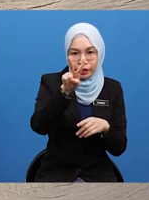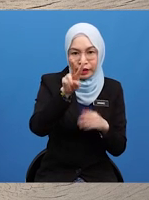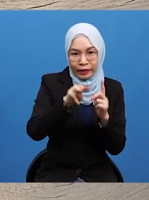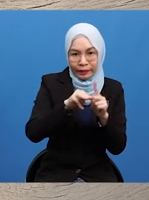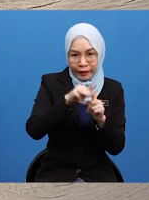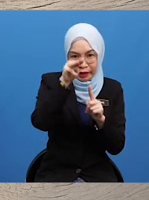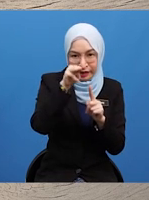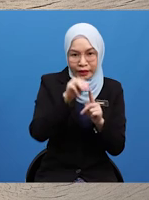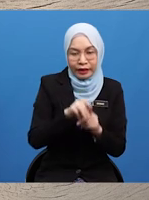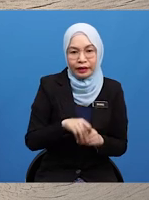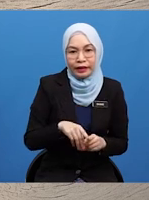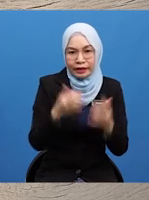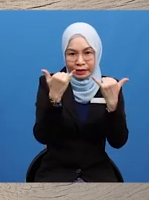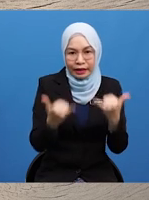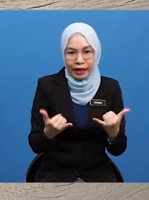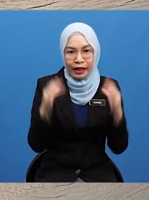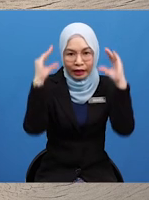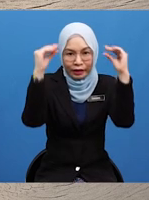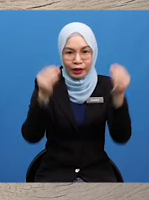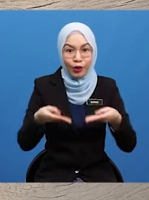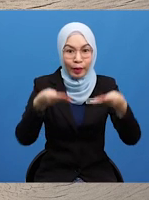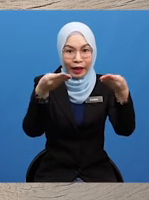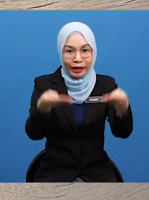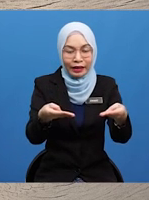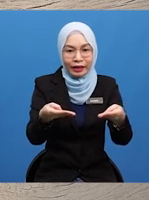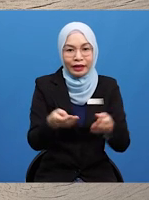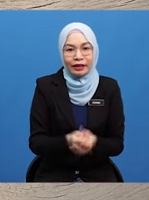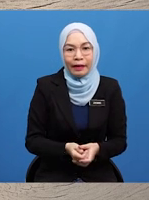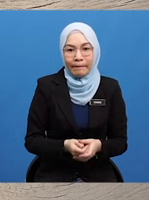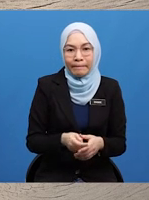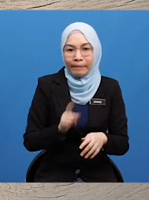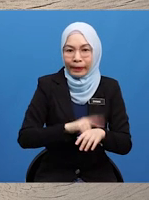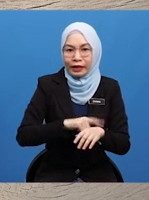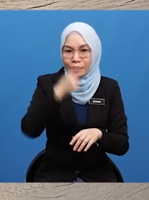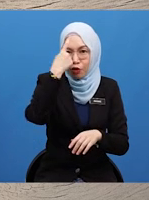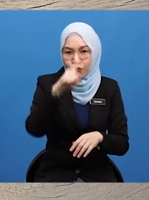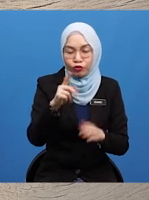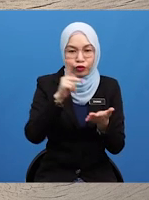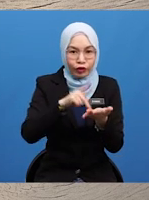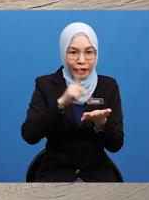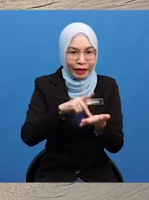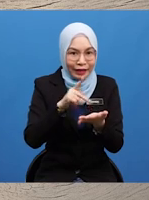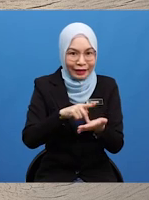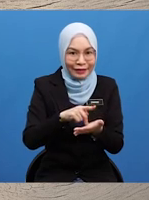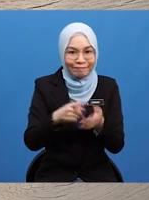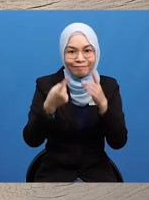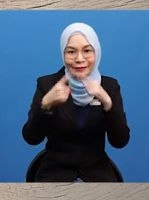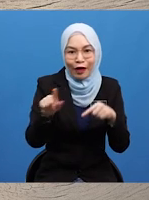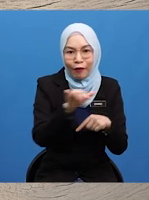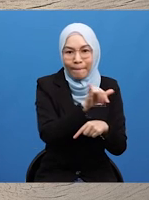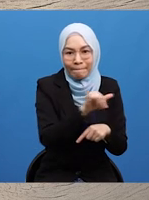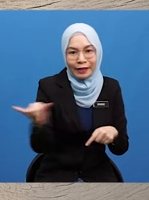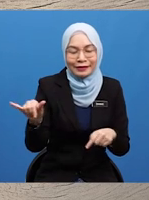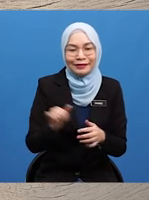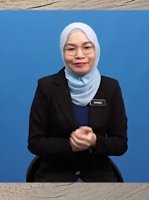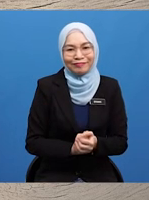Cikgu berikan masa selama 1 minit untuk murid-murid kira luas bagi sebuah pintu